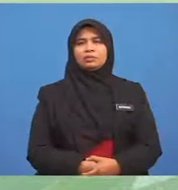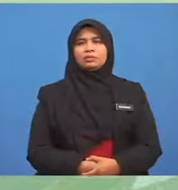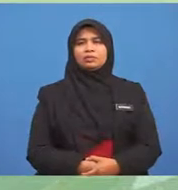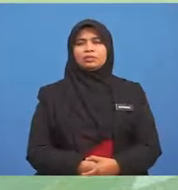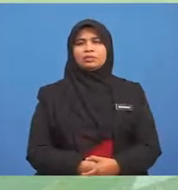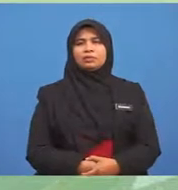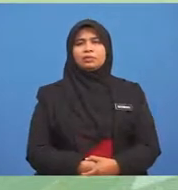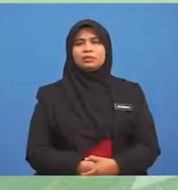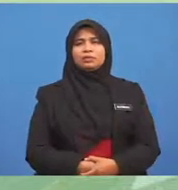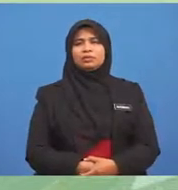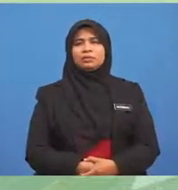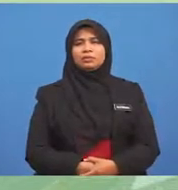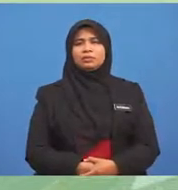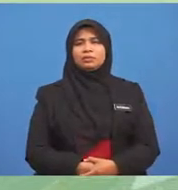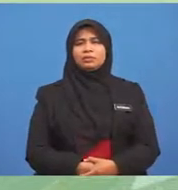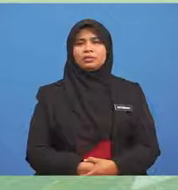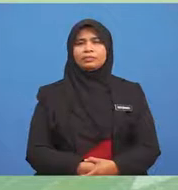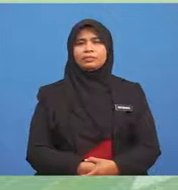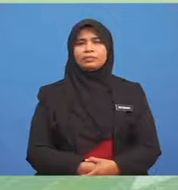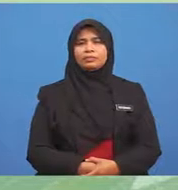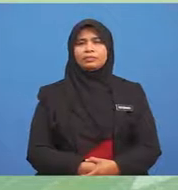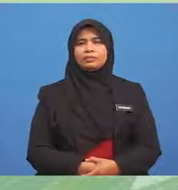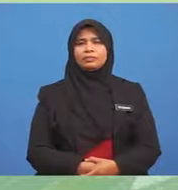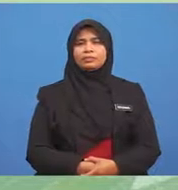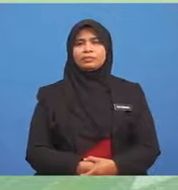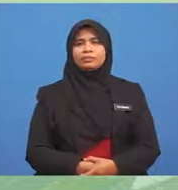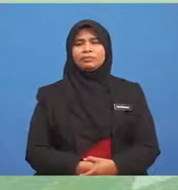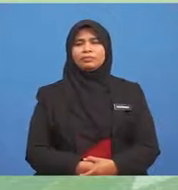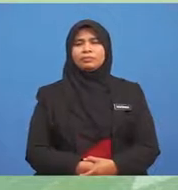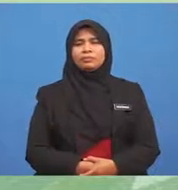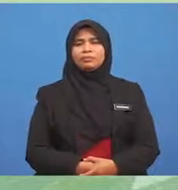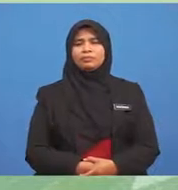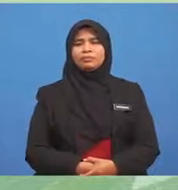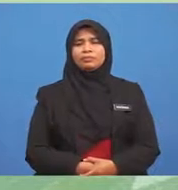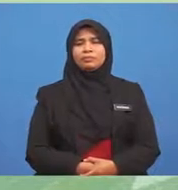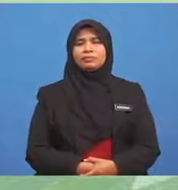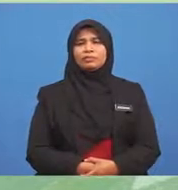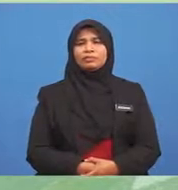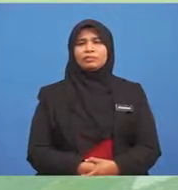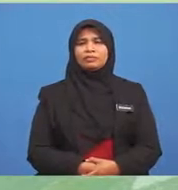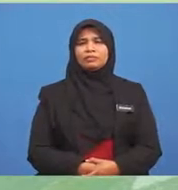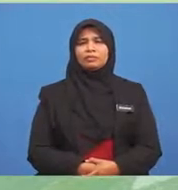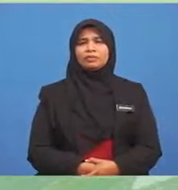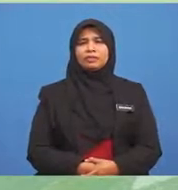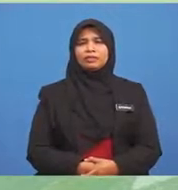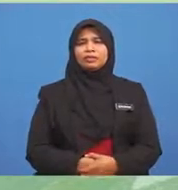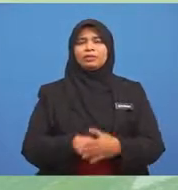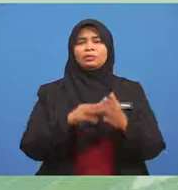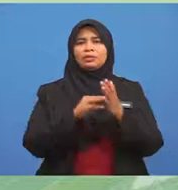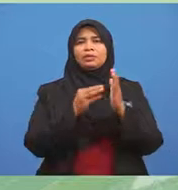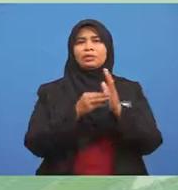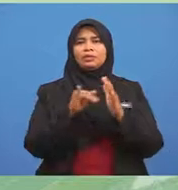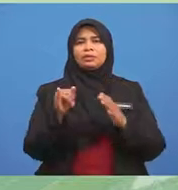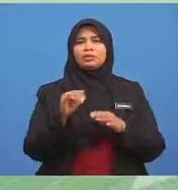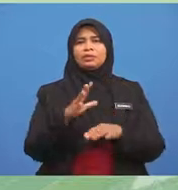syaitan innahu lakum aduwwum mubin. Shadaqallahul azim.